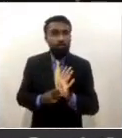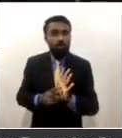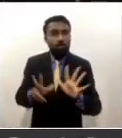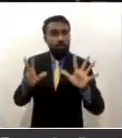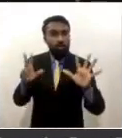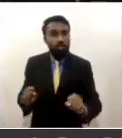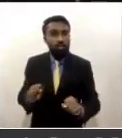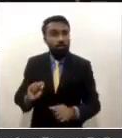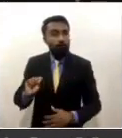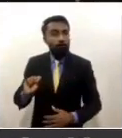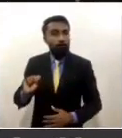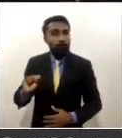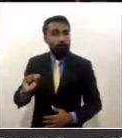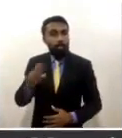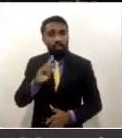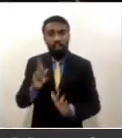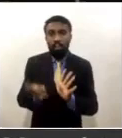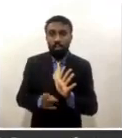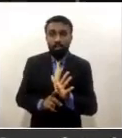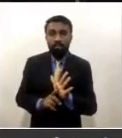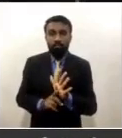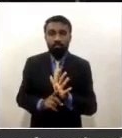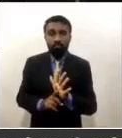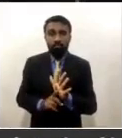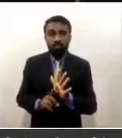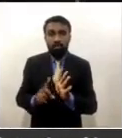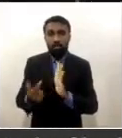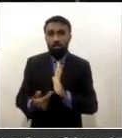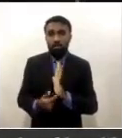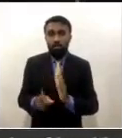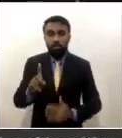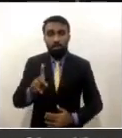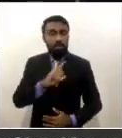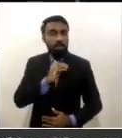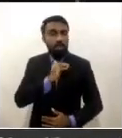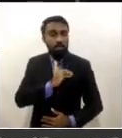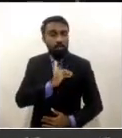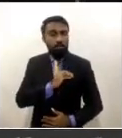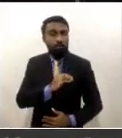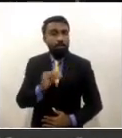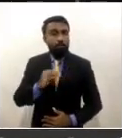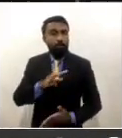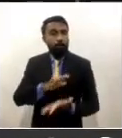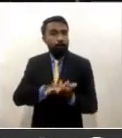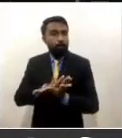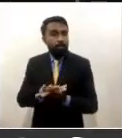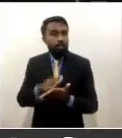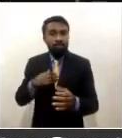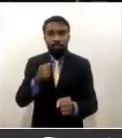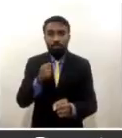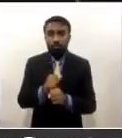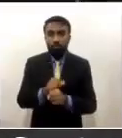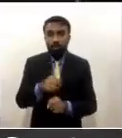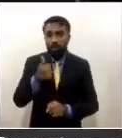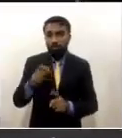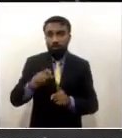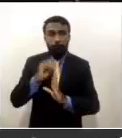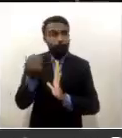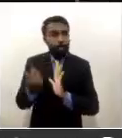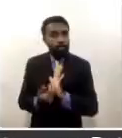50000නේ ලක්ෂයක් විතර එක ටොන් එකකින් ලාභ. ඒ නිසා පැහැදිලිවම රජයේ නිවැරදි ප්‍රතිපත්තියක් නොතිබීම හරහා තමයි අද